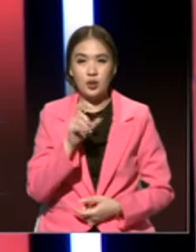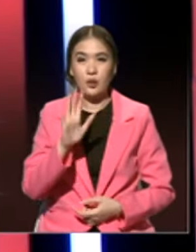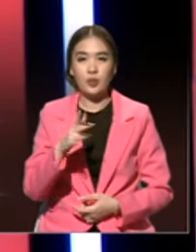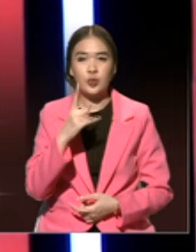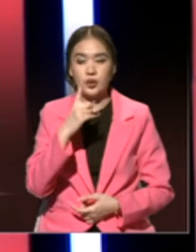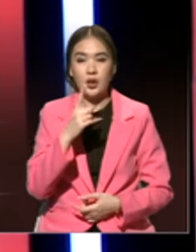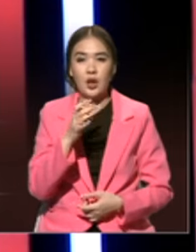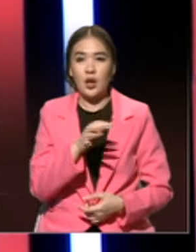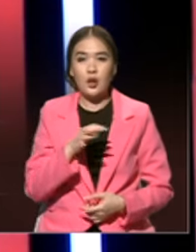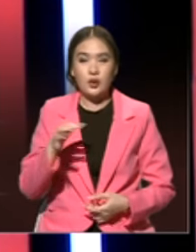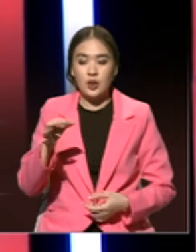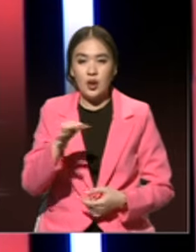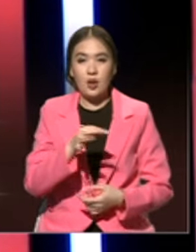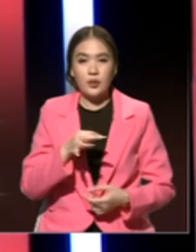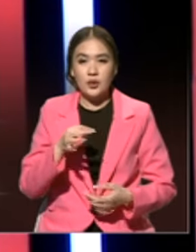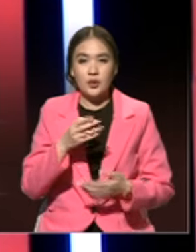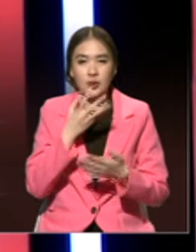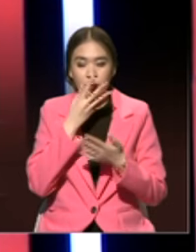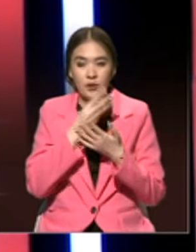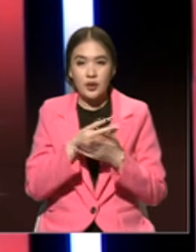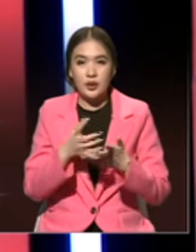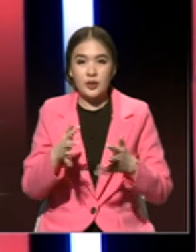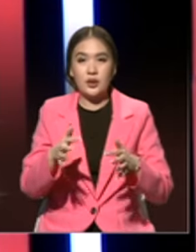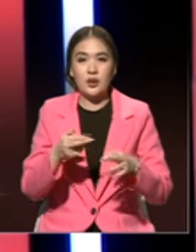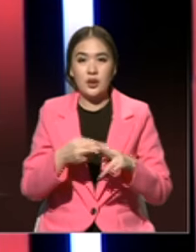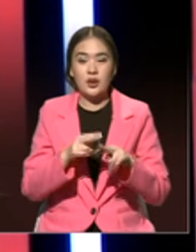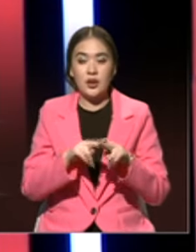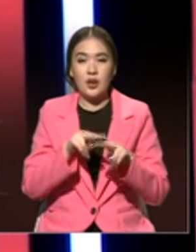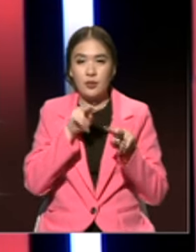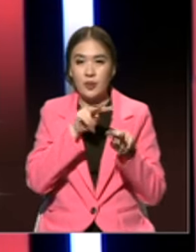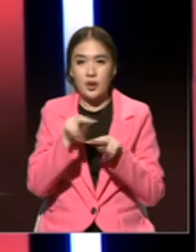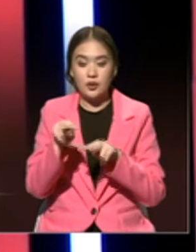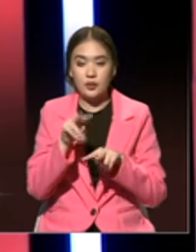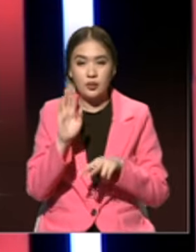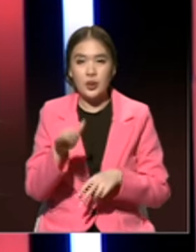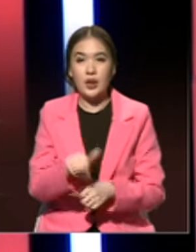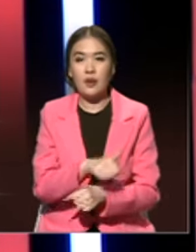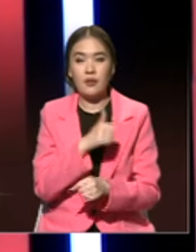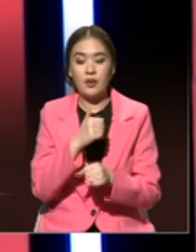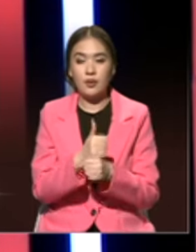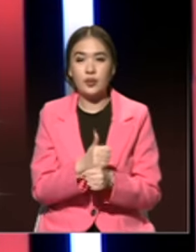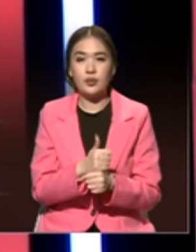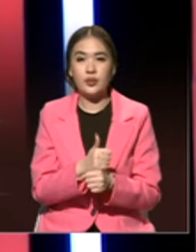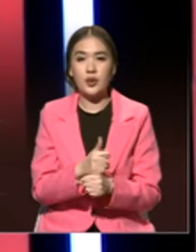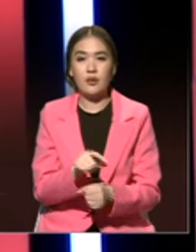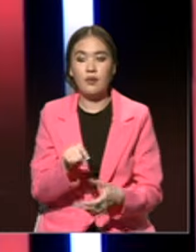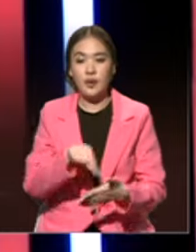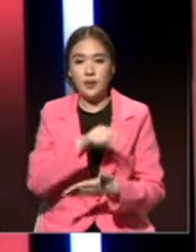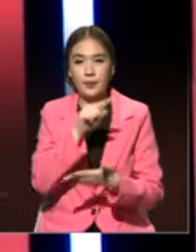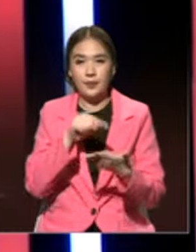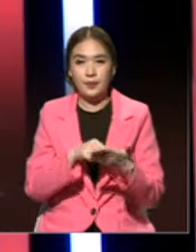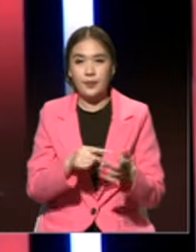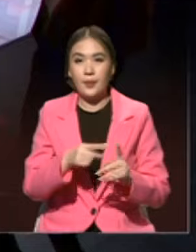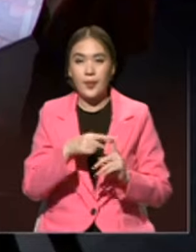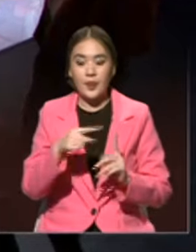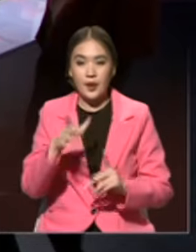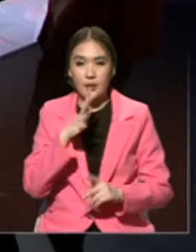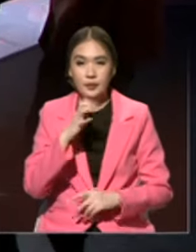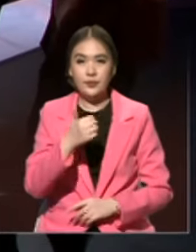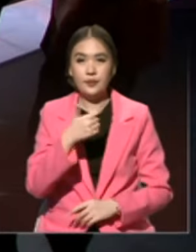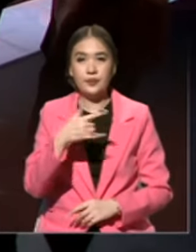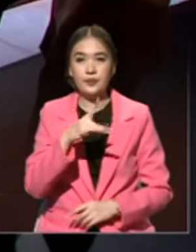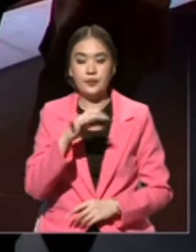алып міндеттеледі деген сияқты. Одан бастысы жаңа сұрақтарымызға осы уақытқа дейін жаңағы